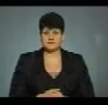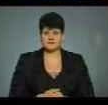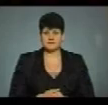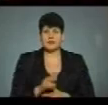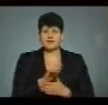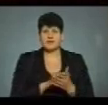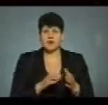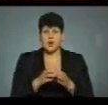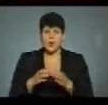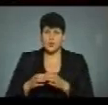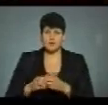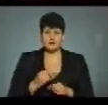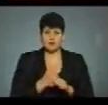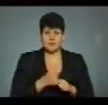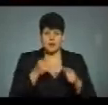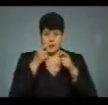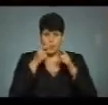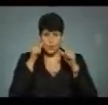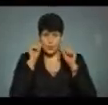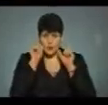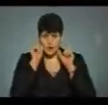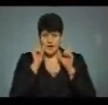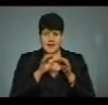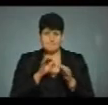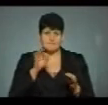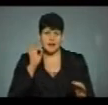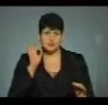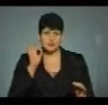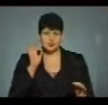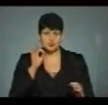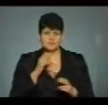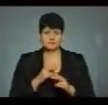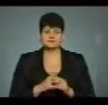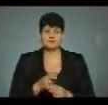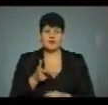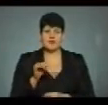Далі команди виготовляли окуляри і чарівну паличку Гаррі Поттера.